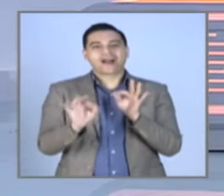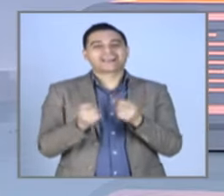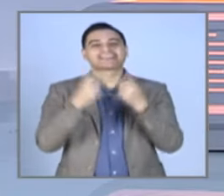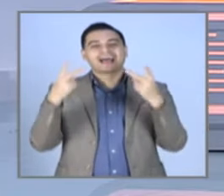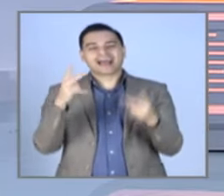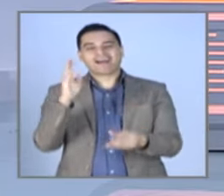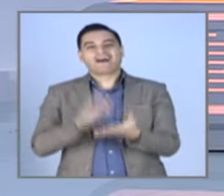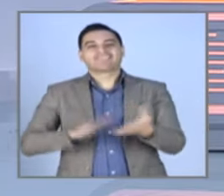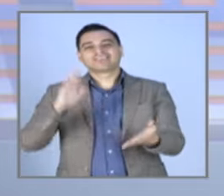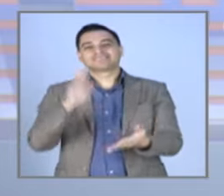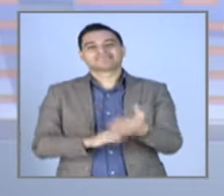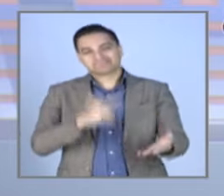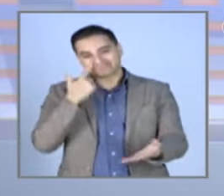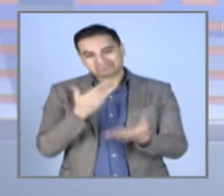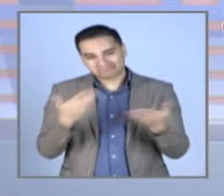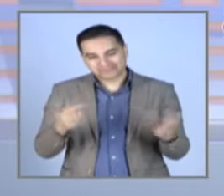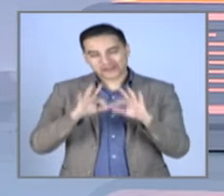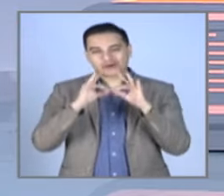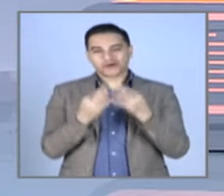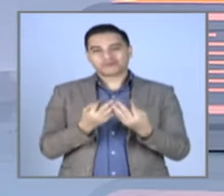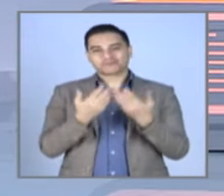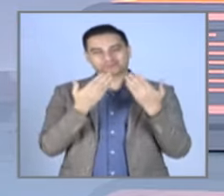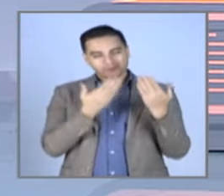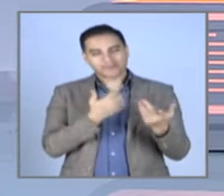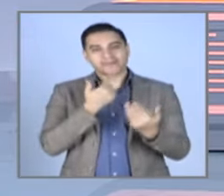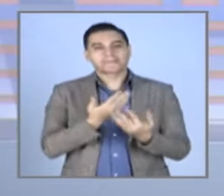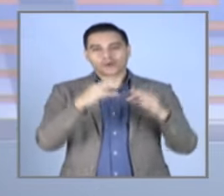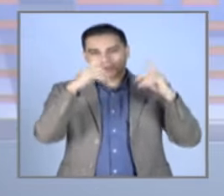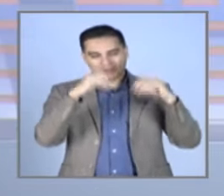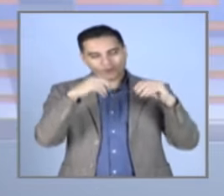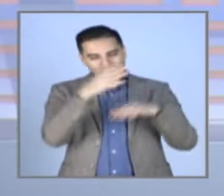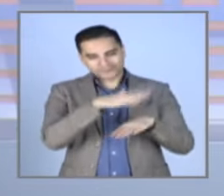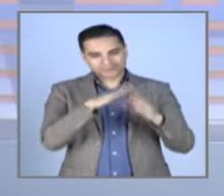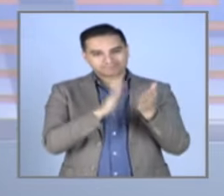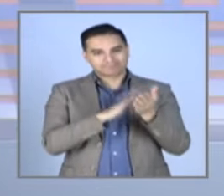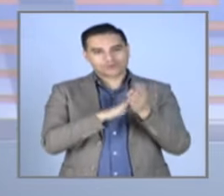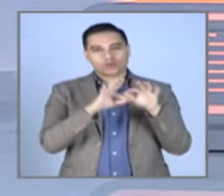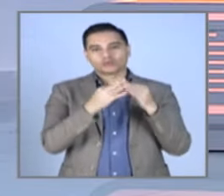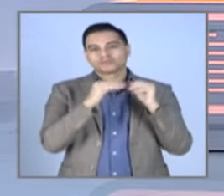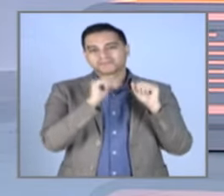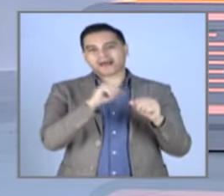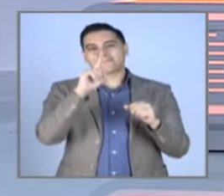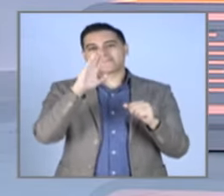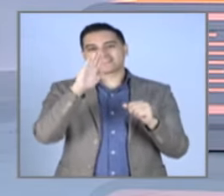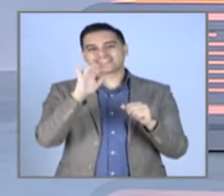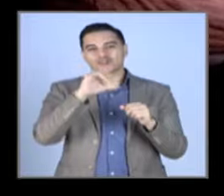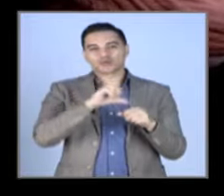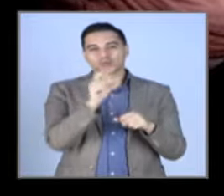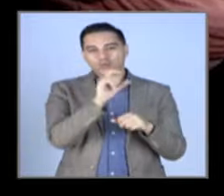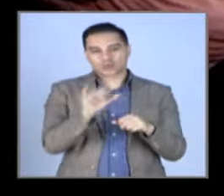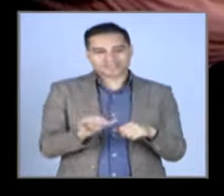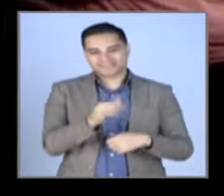ربنا يستر. عيلة البسيوني بتمنى لكم كل التوفيق، نحيي كلنا عيلة البسيوني.